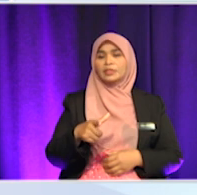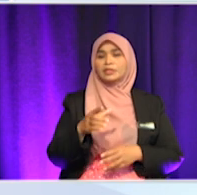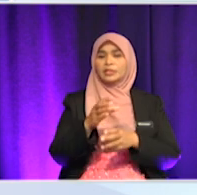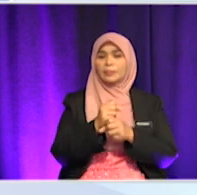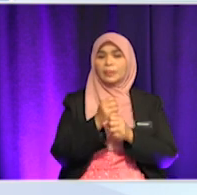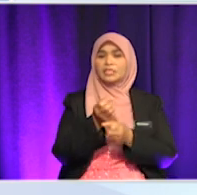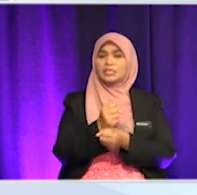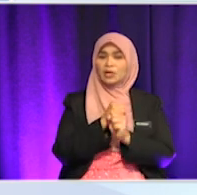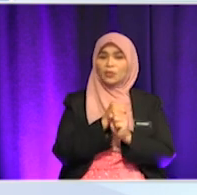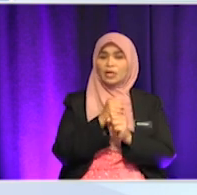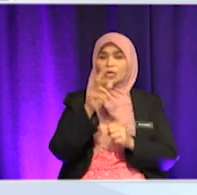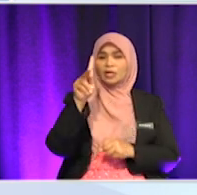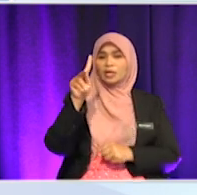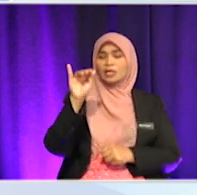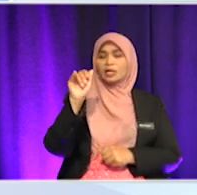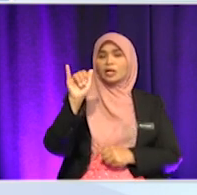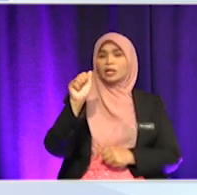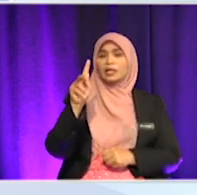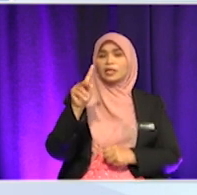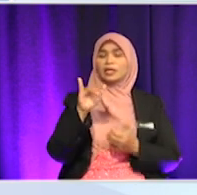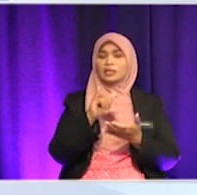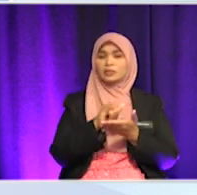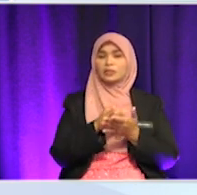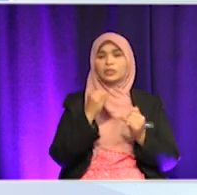menyewa kayak tersebut jika mereka membayar